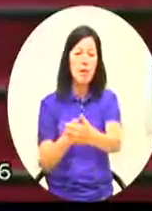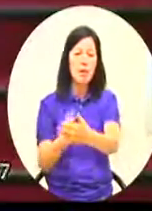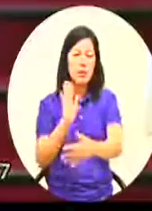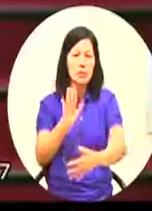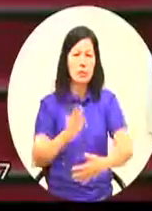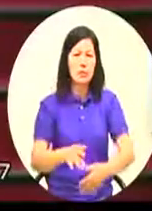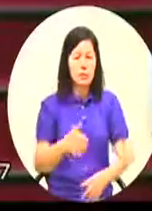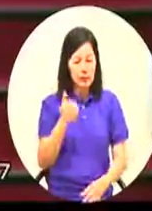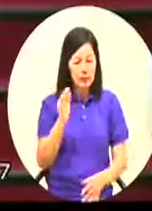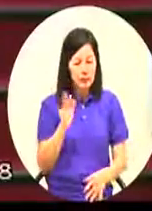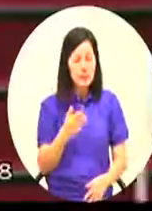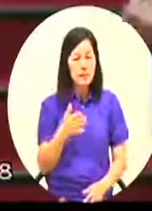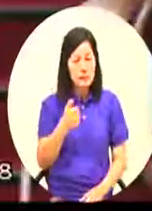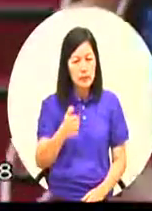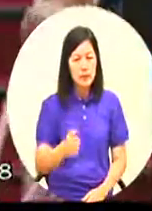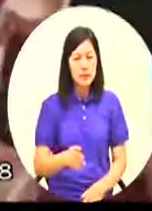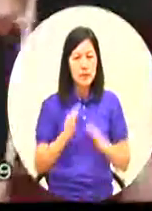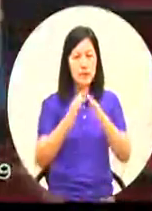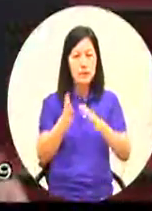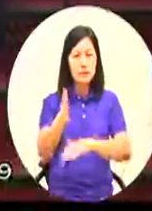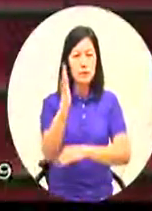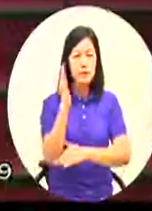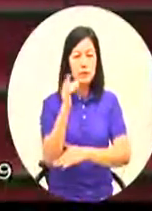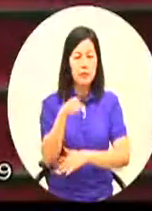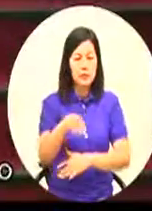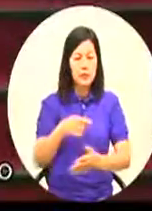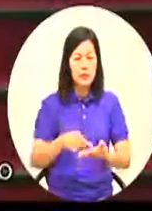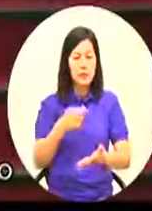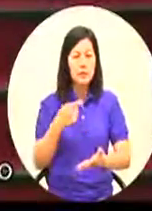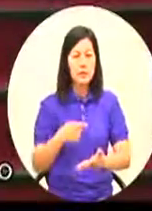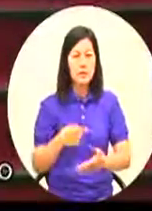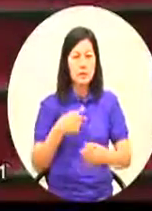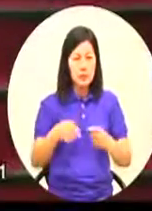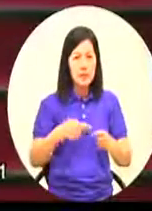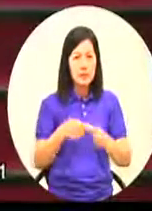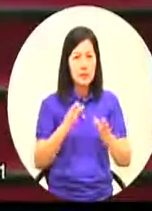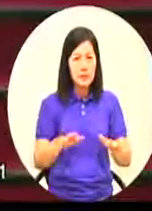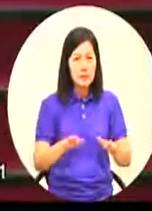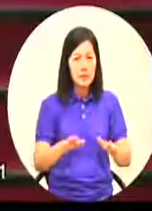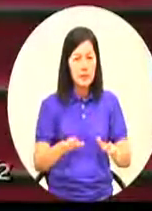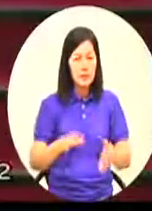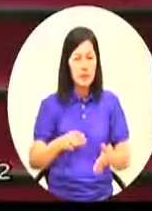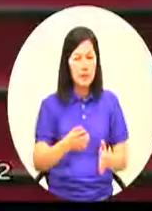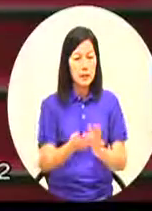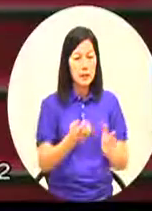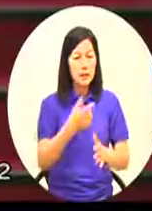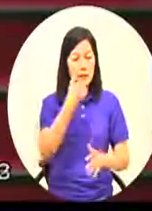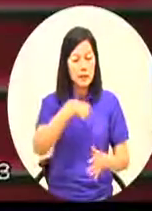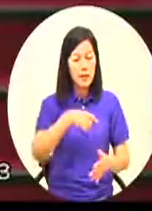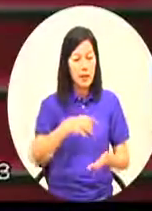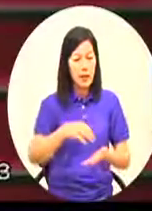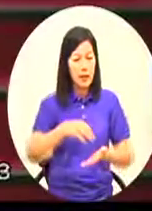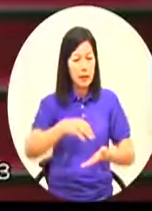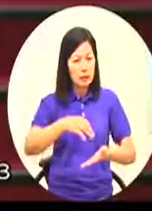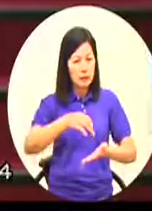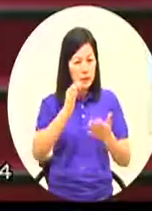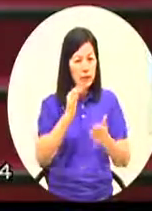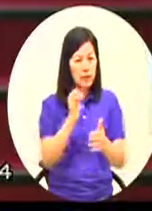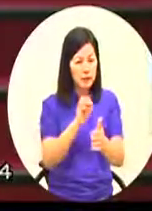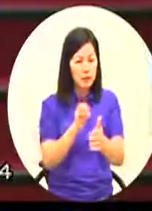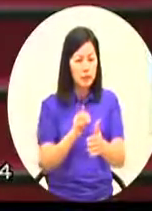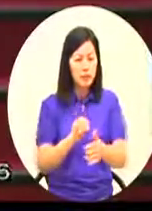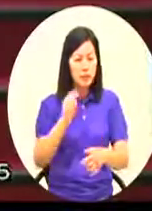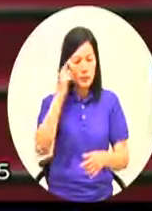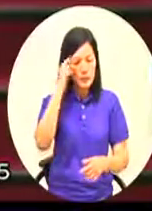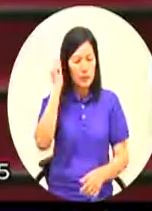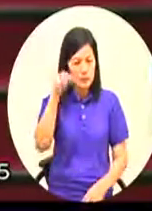谢了哈，市政府这一次在这个年度，就潘惠美议员所提到的，也同意，